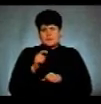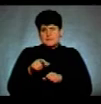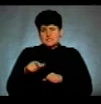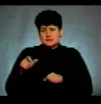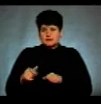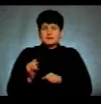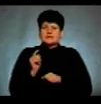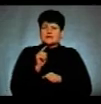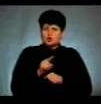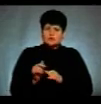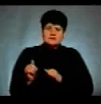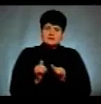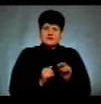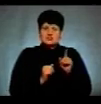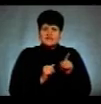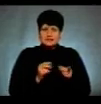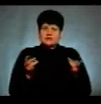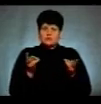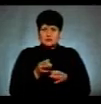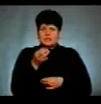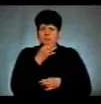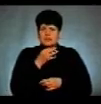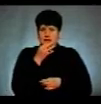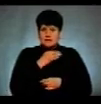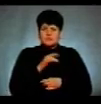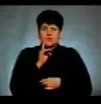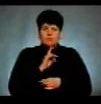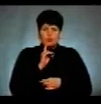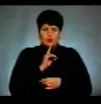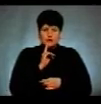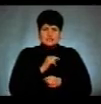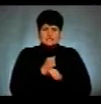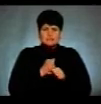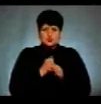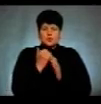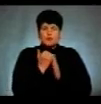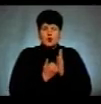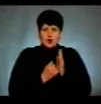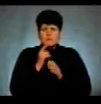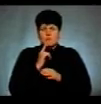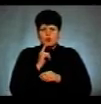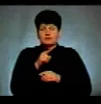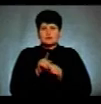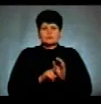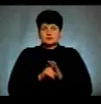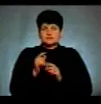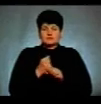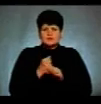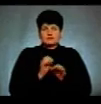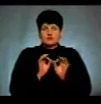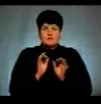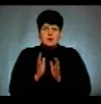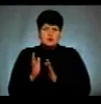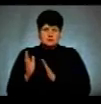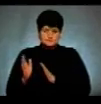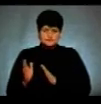пацієнтами для того, щоб забезпечити їх необхідними медикаментами, поки запрацює програма, поки вона війде в нормальний ритм роботи.